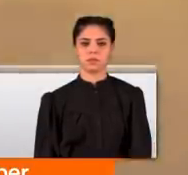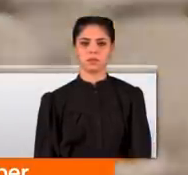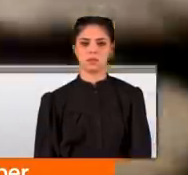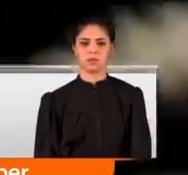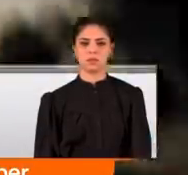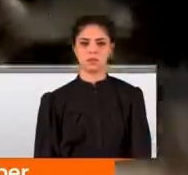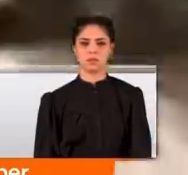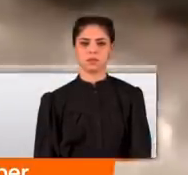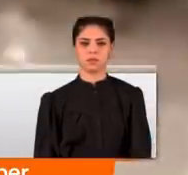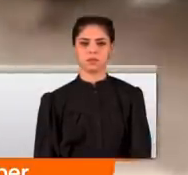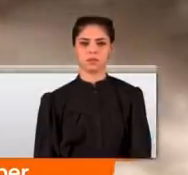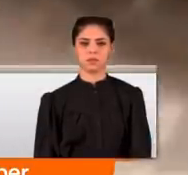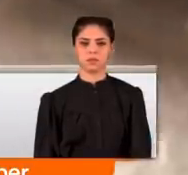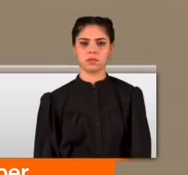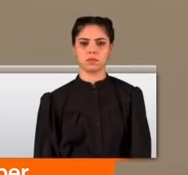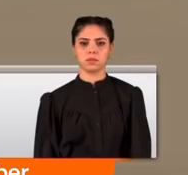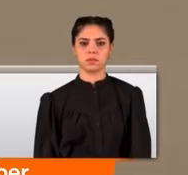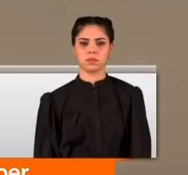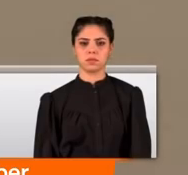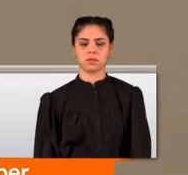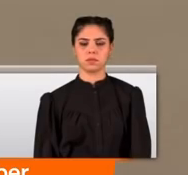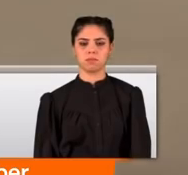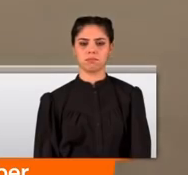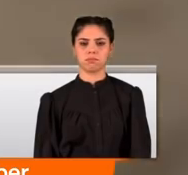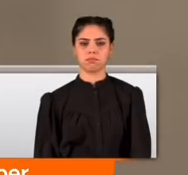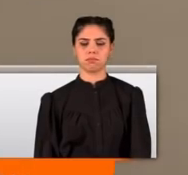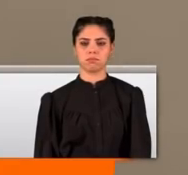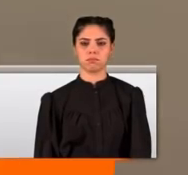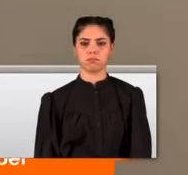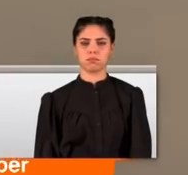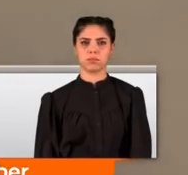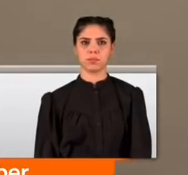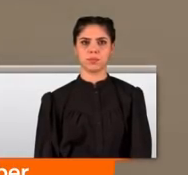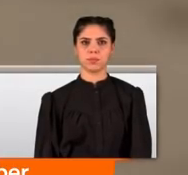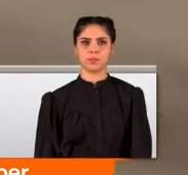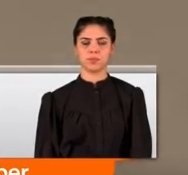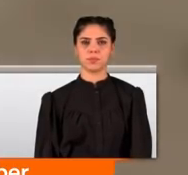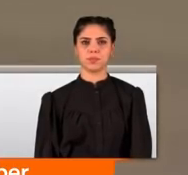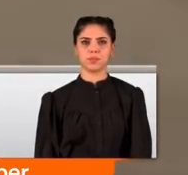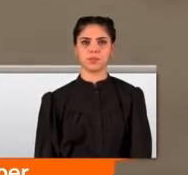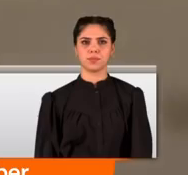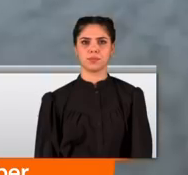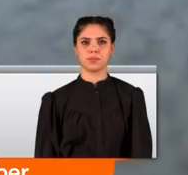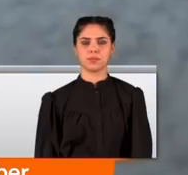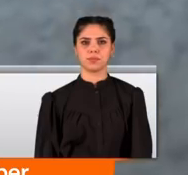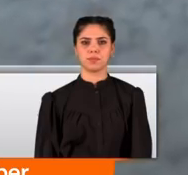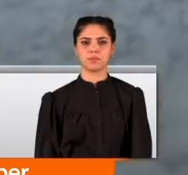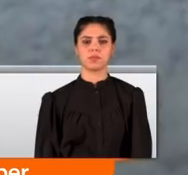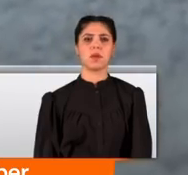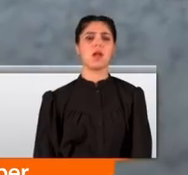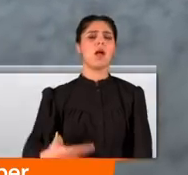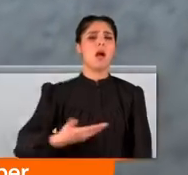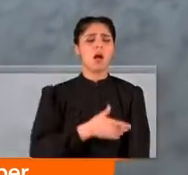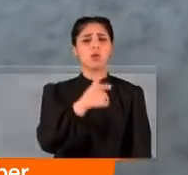gelişli yol. Ne aldın? Ölü şehir. Burası trafik. Normalde filmlerdeki gibi. Aç susuz